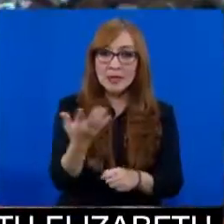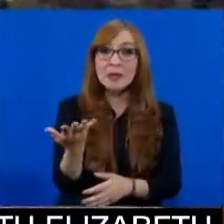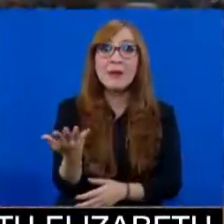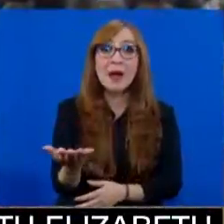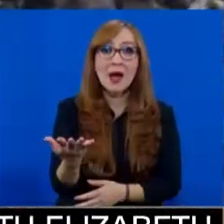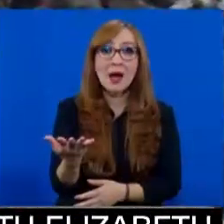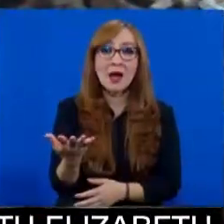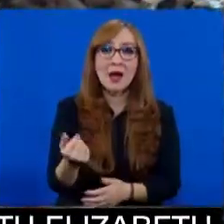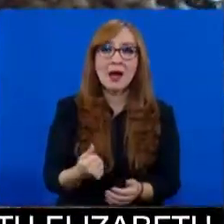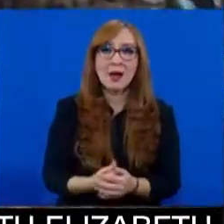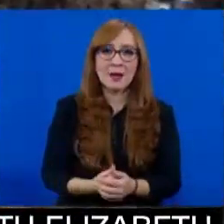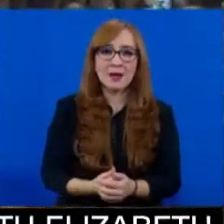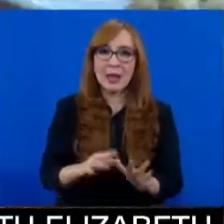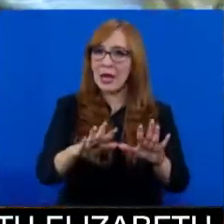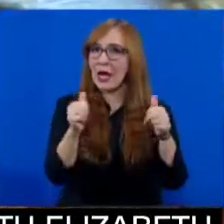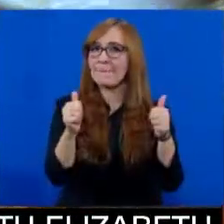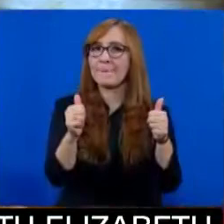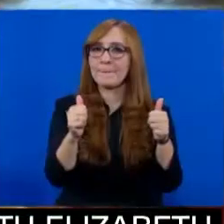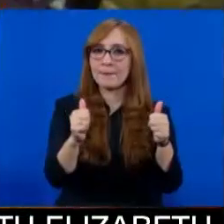ya?